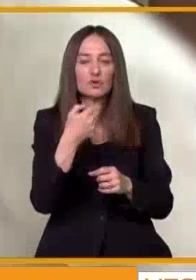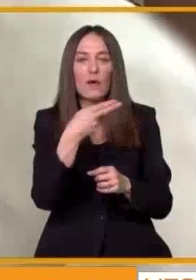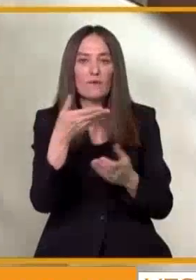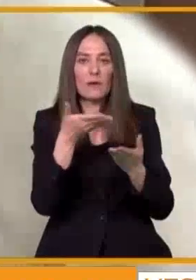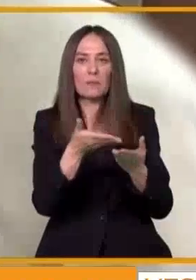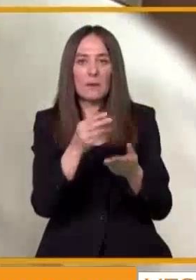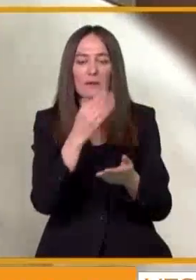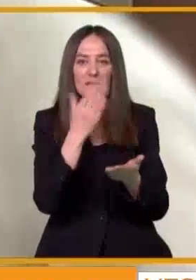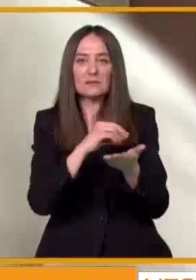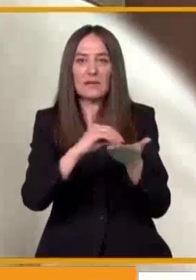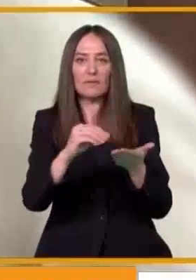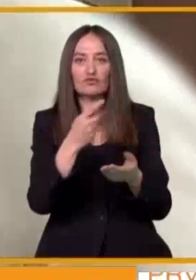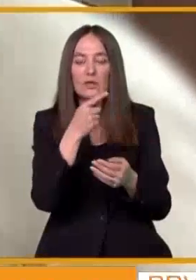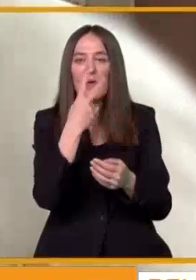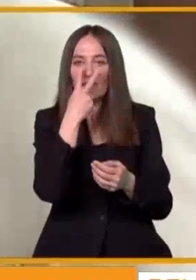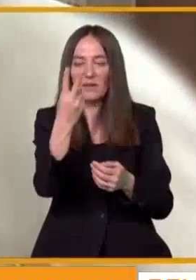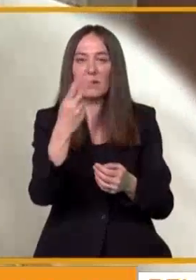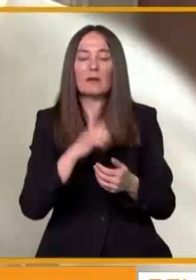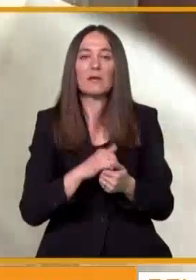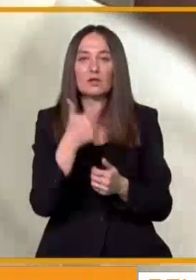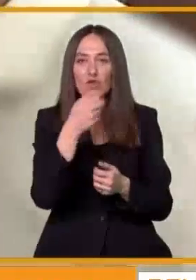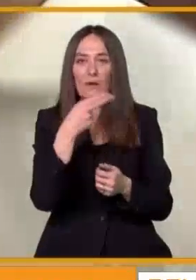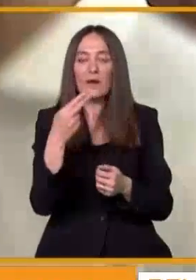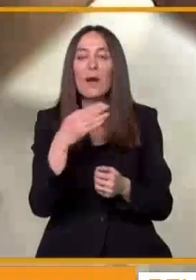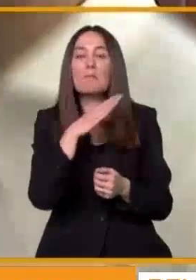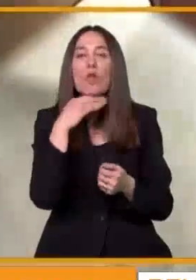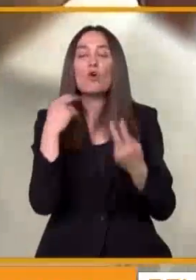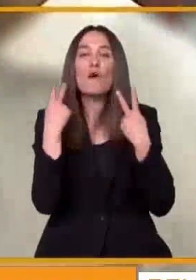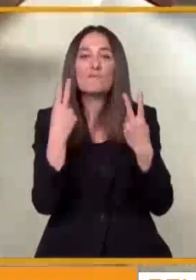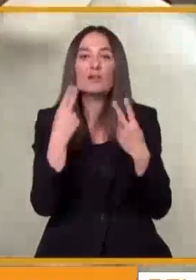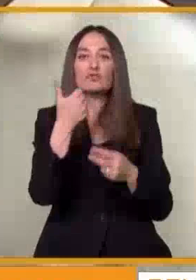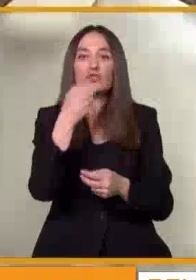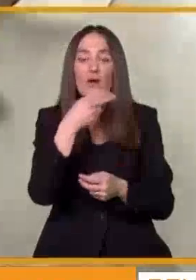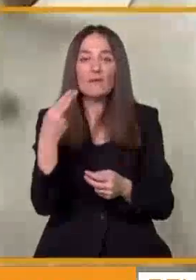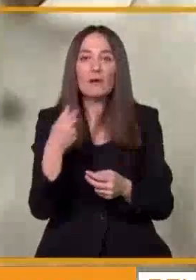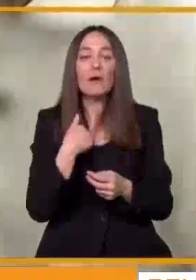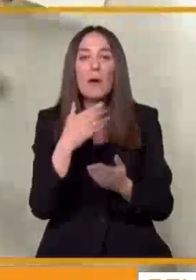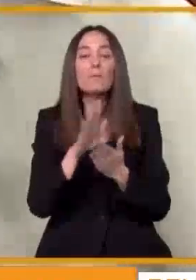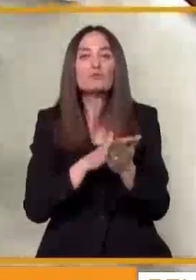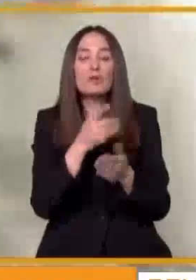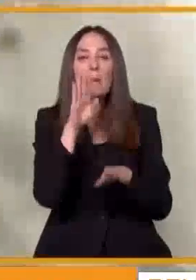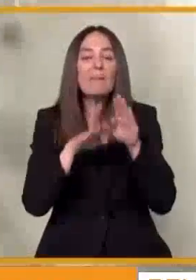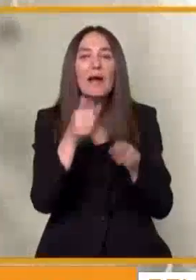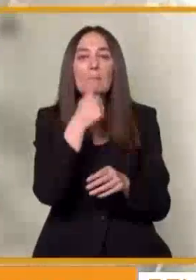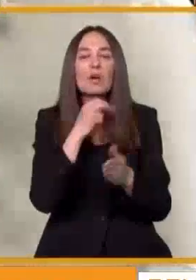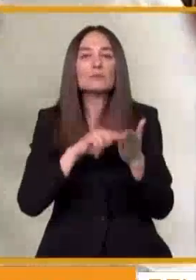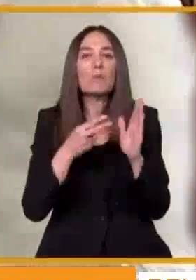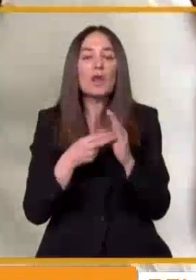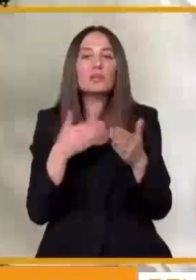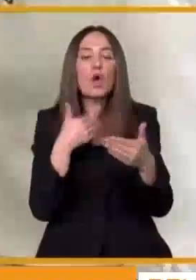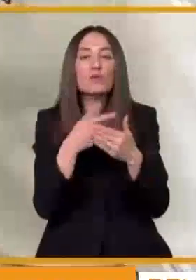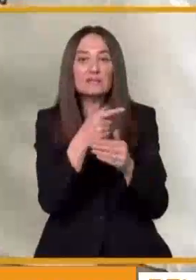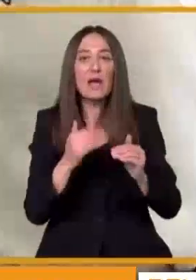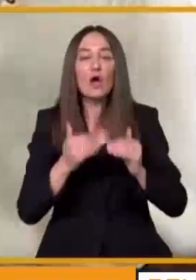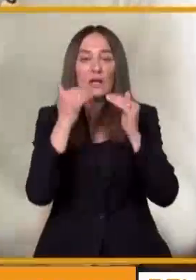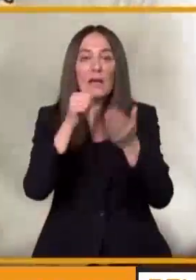tako da bude, famoznih 100 evra, u stvari veoma važnih 100 evra. Ajmo od početka. Dakle, mere poreske politike se odnose na